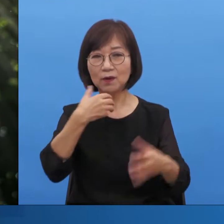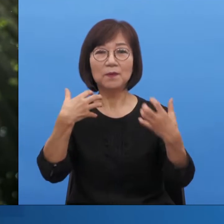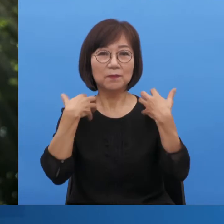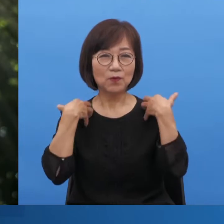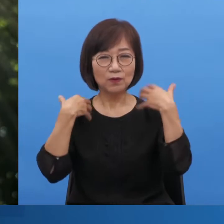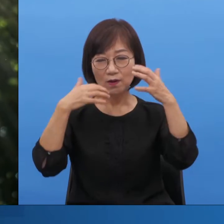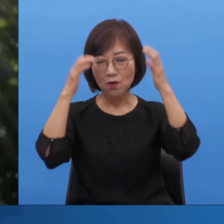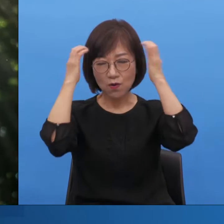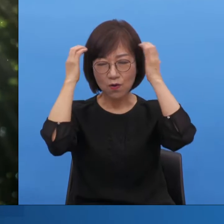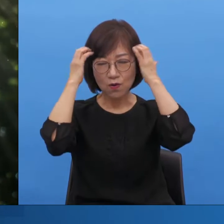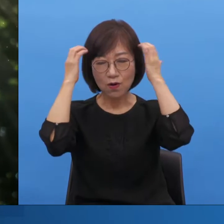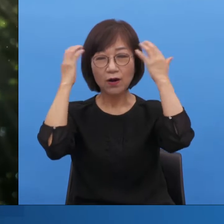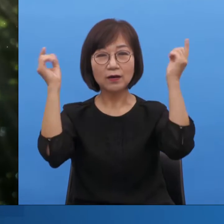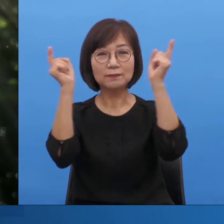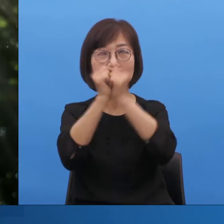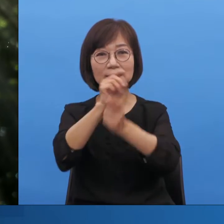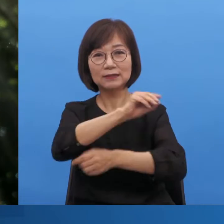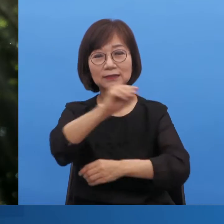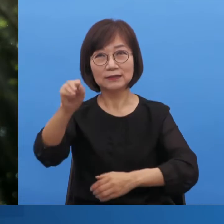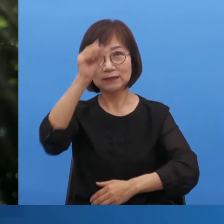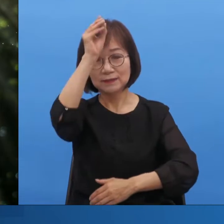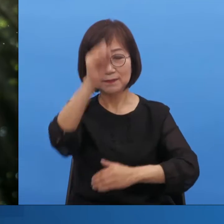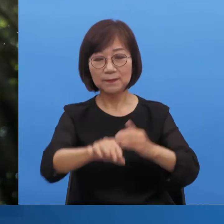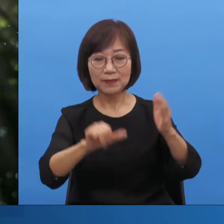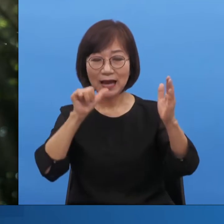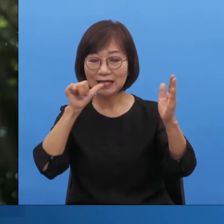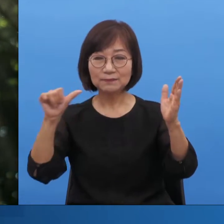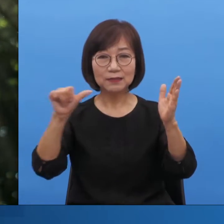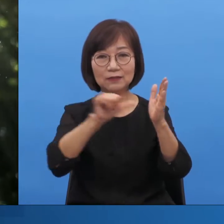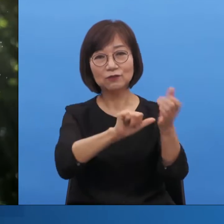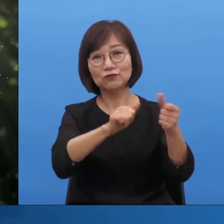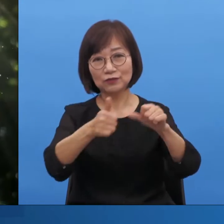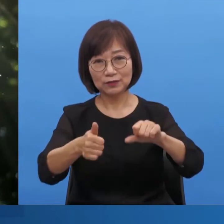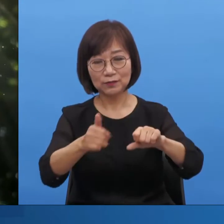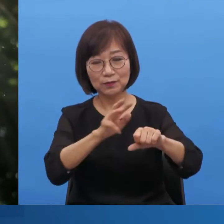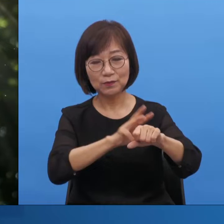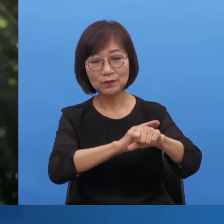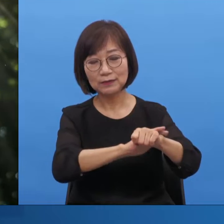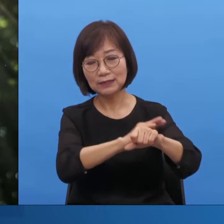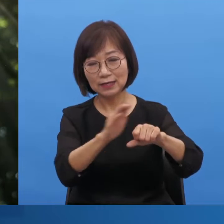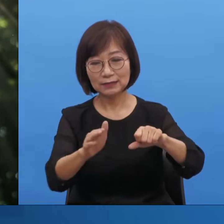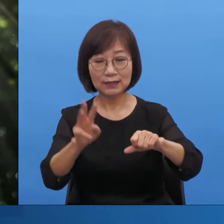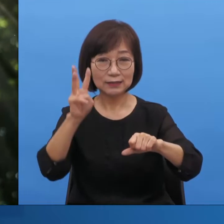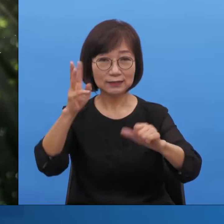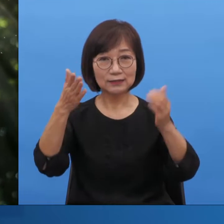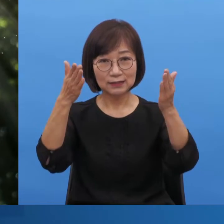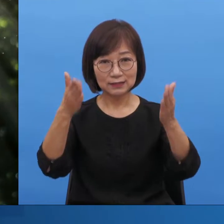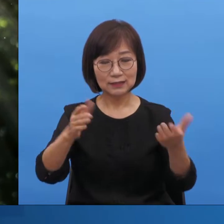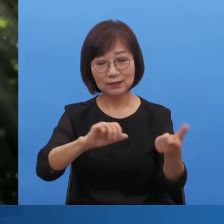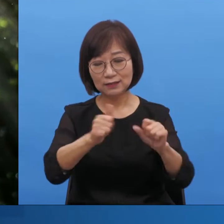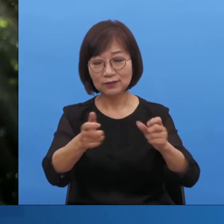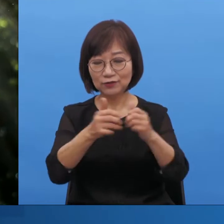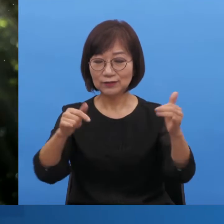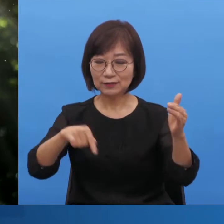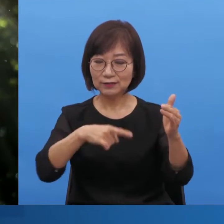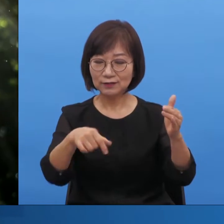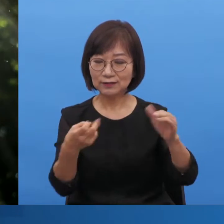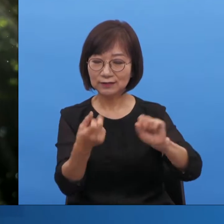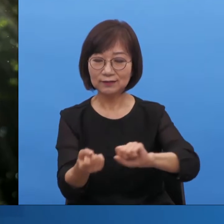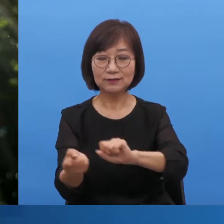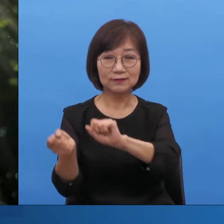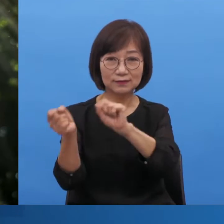내시고 본디오 빌라도에게 고난을 받으사 십자가에 못 박혀 죽으시고 장사한 지 사흘 만에 죽은